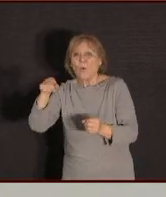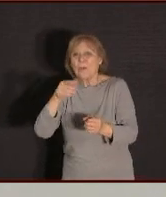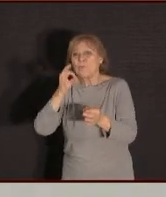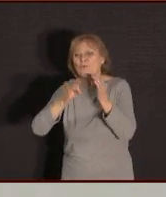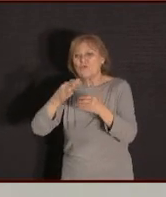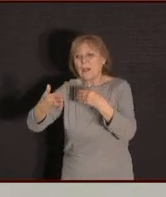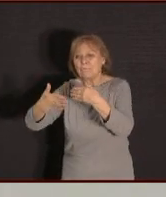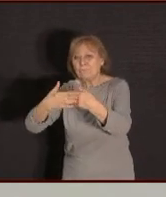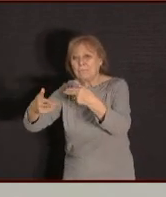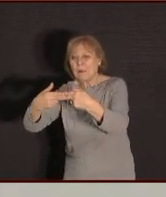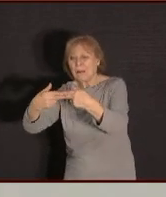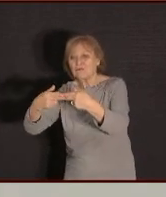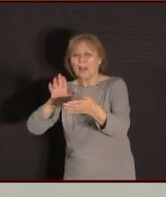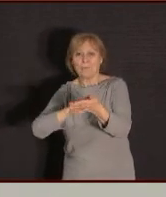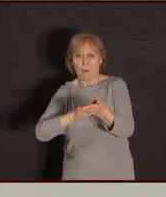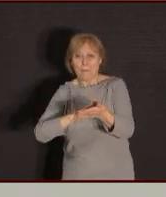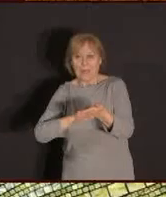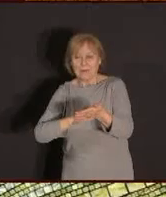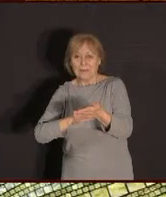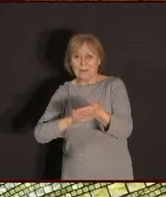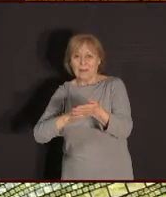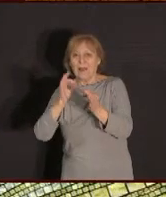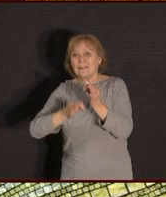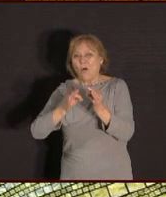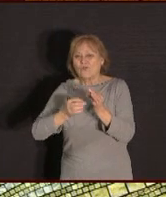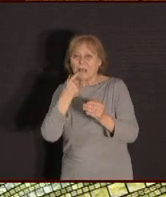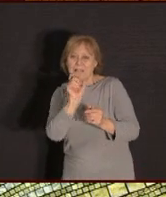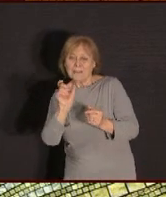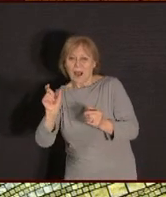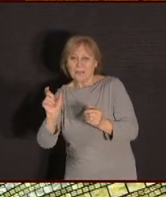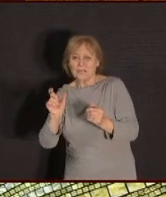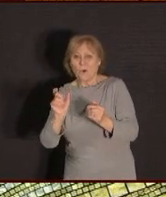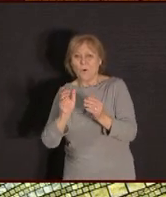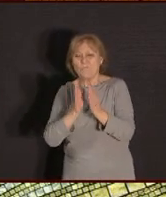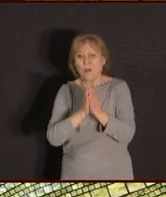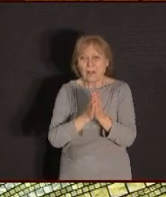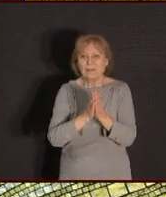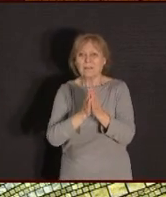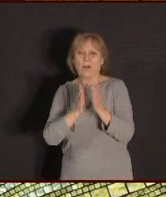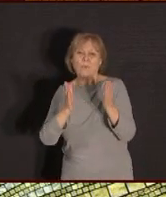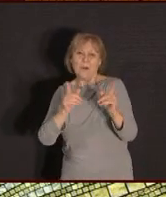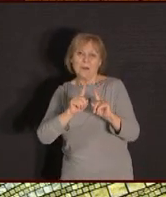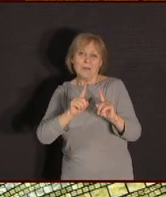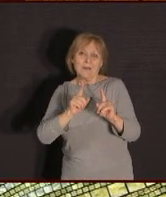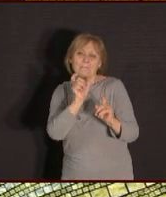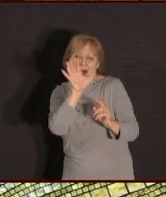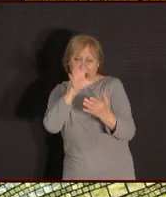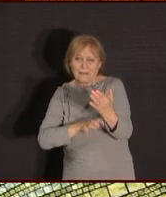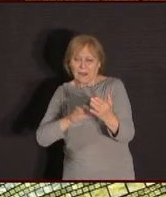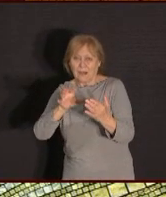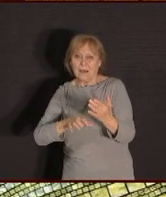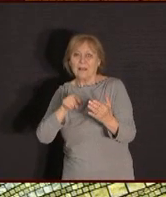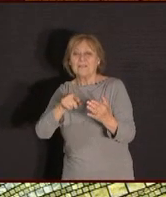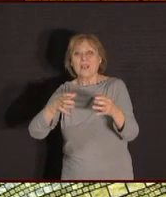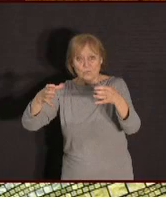malo približati pomen tako teoloških izrazov, molitev, liturgije, liturgičnih besedil. In v